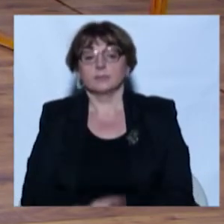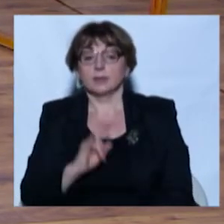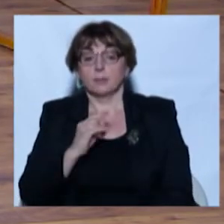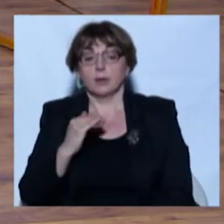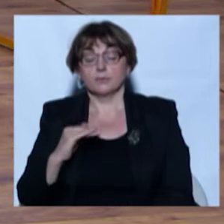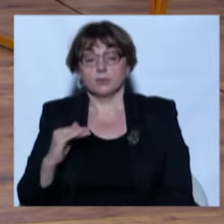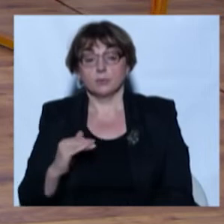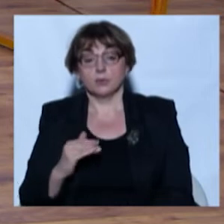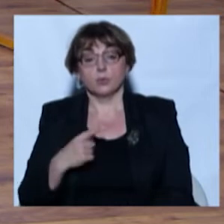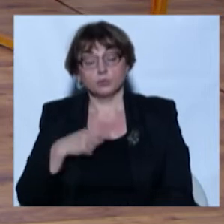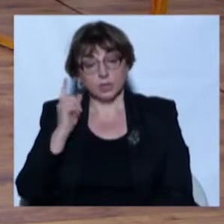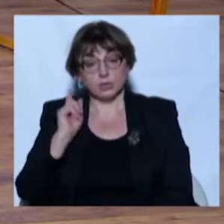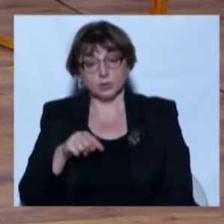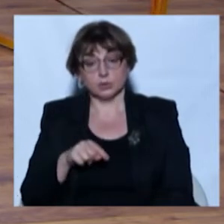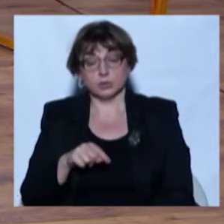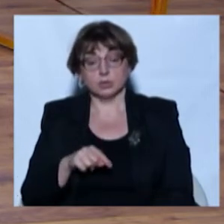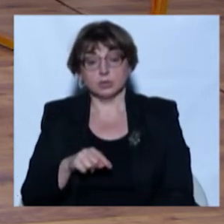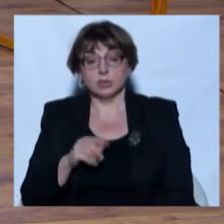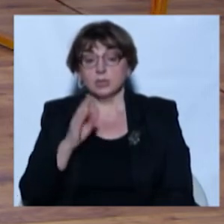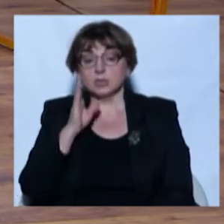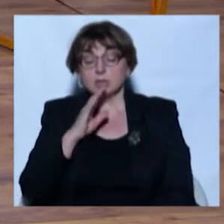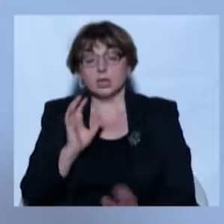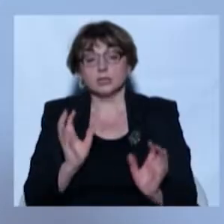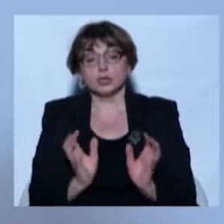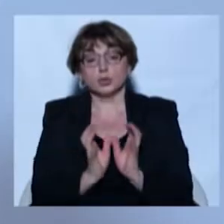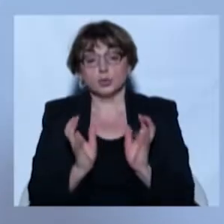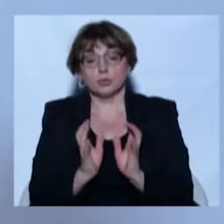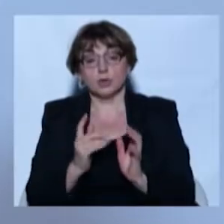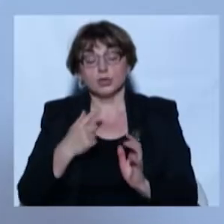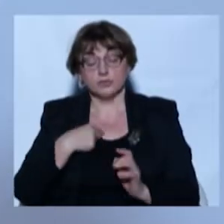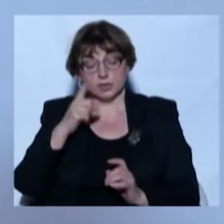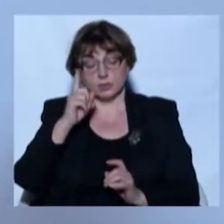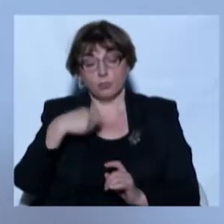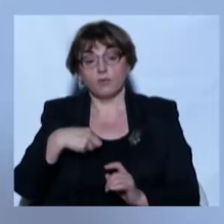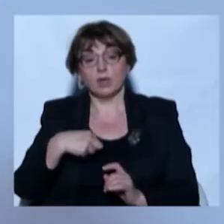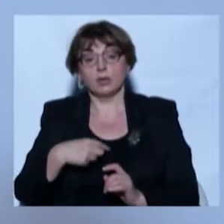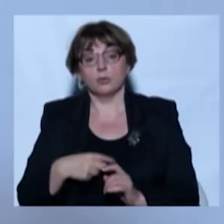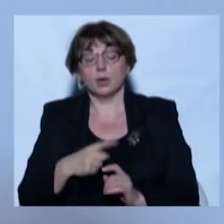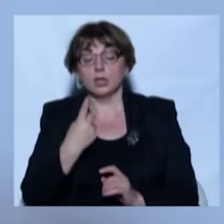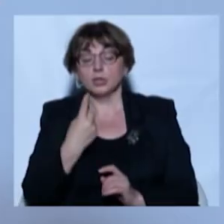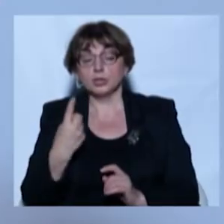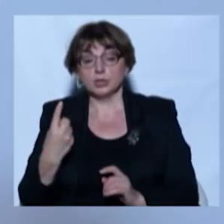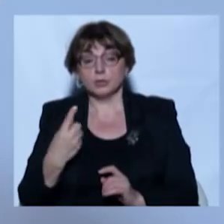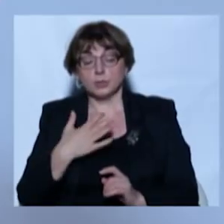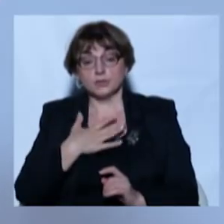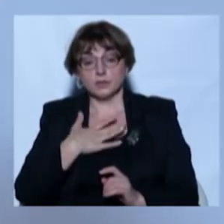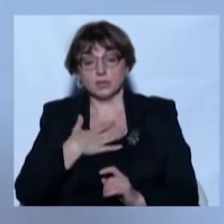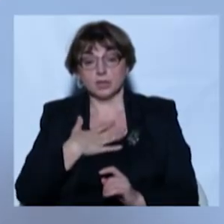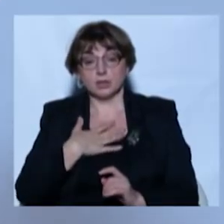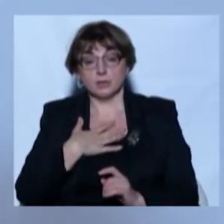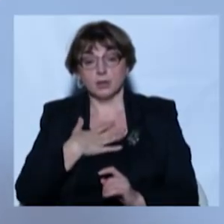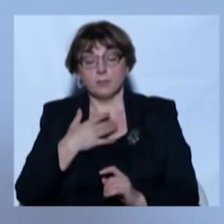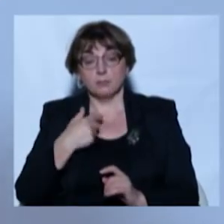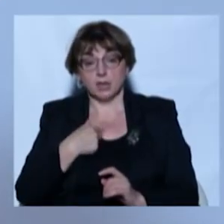ბავშვებო, მინდა იცოდეთ, რომ წყალზე ზრუნვა ჩვენი მოვალეობაა. თითოეულმა ჩვენგანმა,